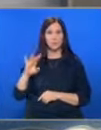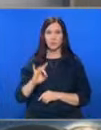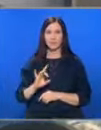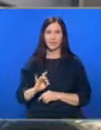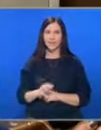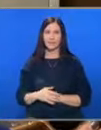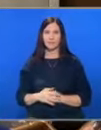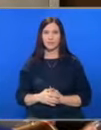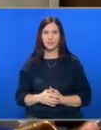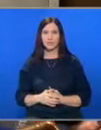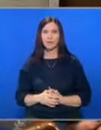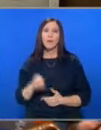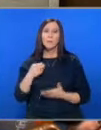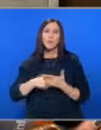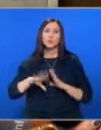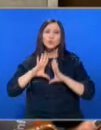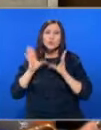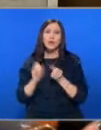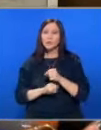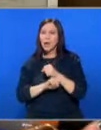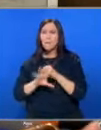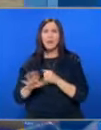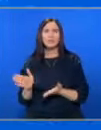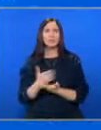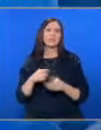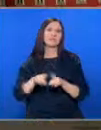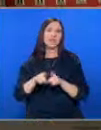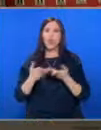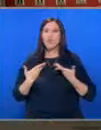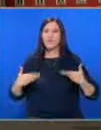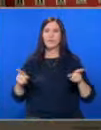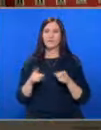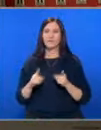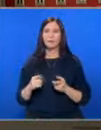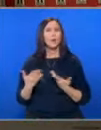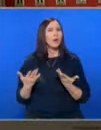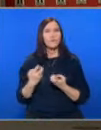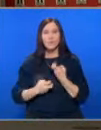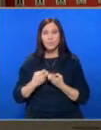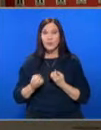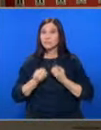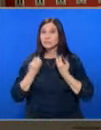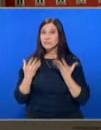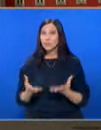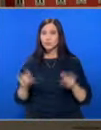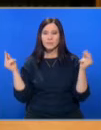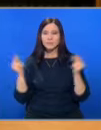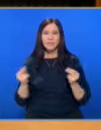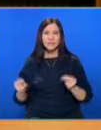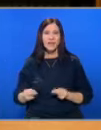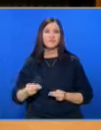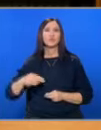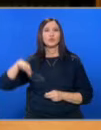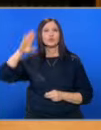Румен Радев. Просто цялата кампания ще мине, все едно ни управлява. Какви проблеми са възможни при съставянето на